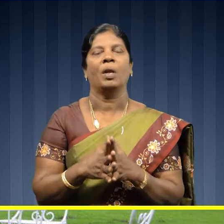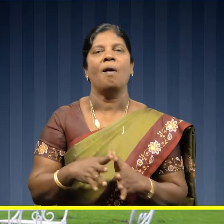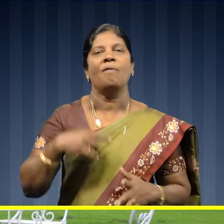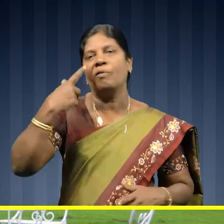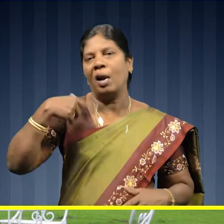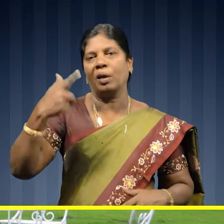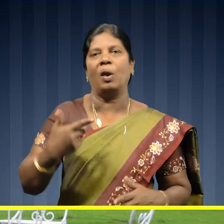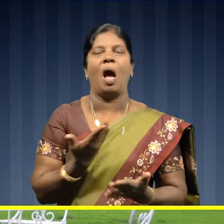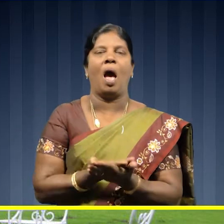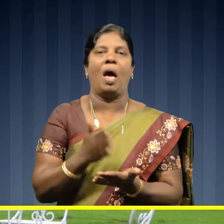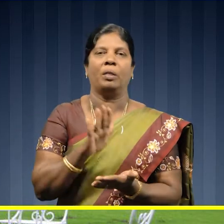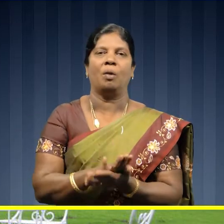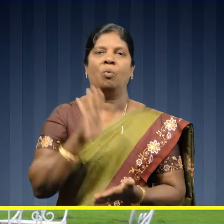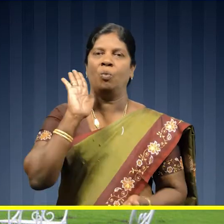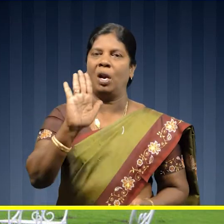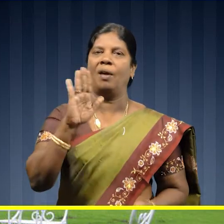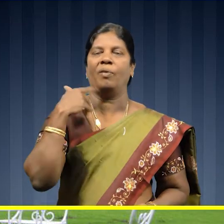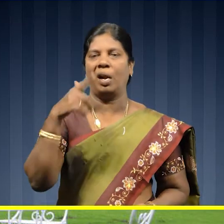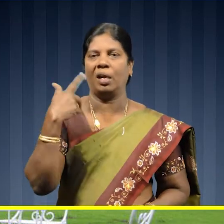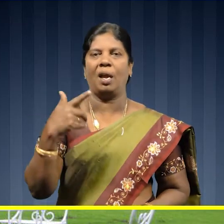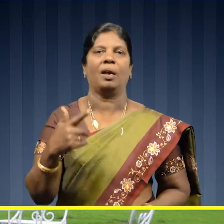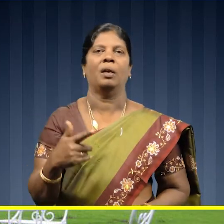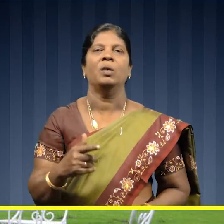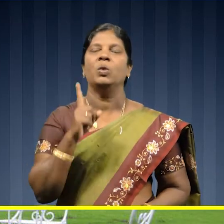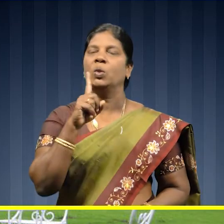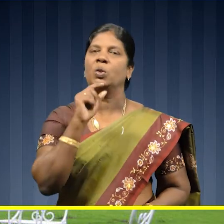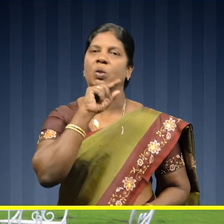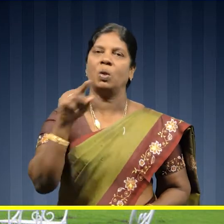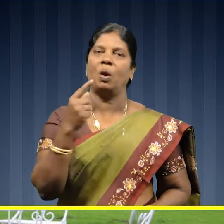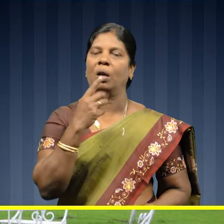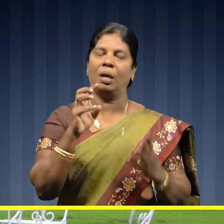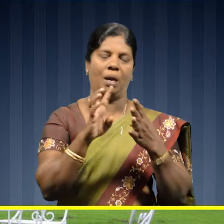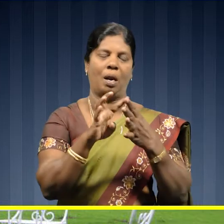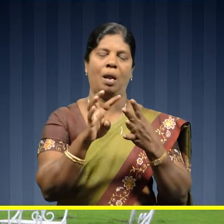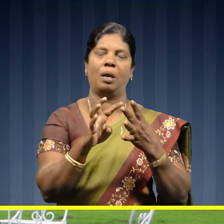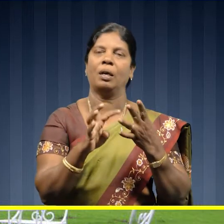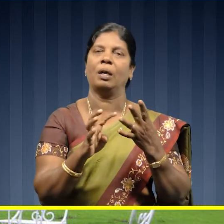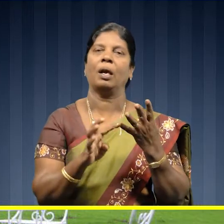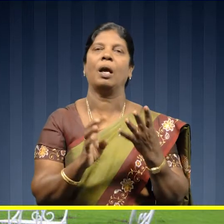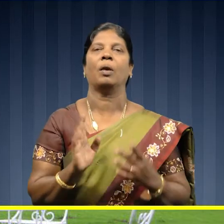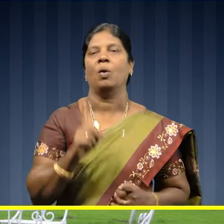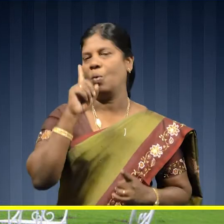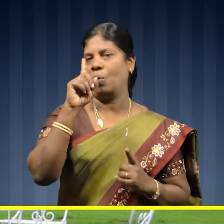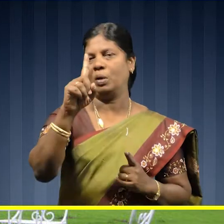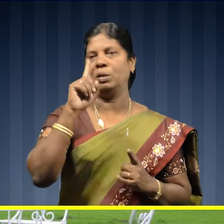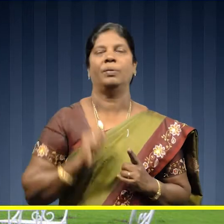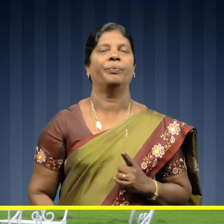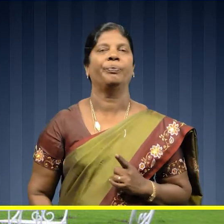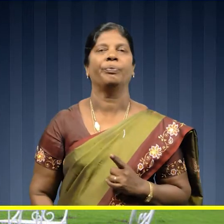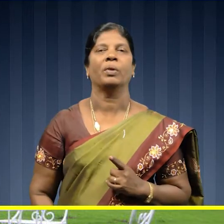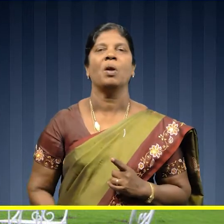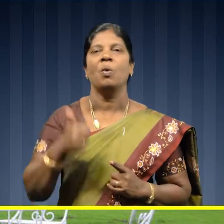பட்டணத்து மக்கள் வாழ்க்கையை அர்த்தமுள்ளதாக்குவதற்கு அவர்கள் நமக்கு சொல்லிக் கொடுக்கிற 4